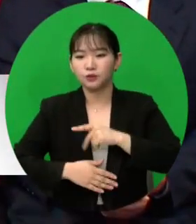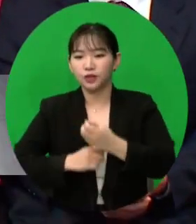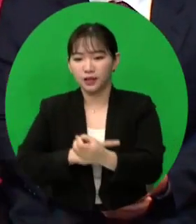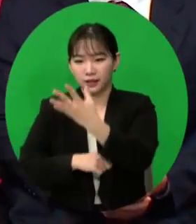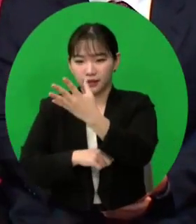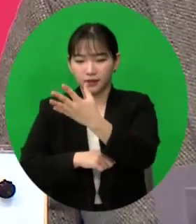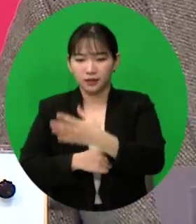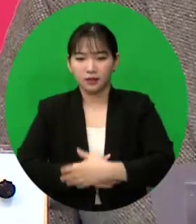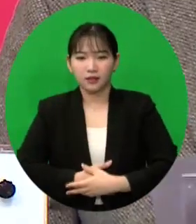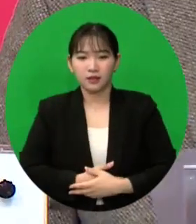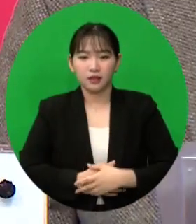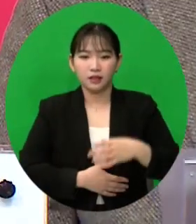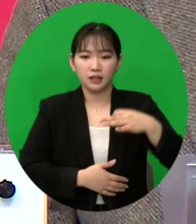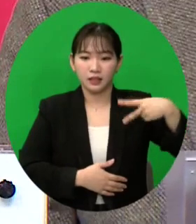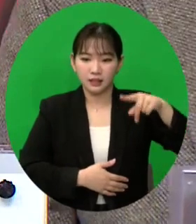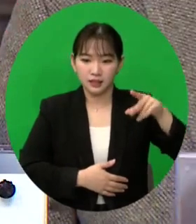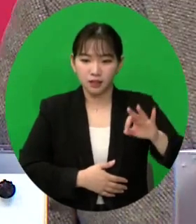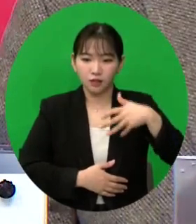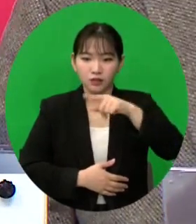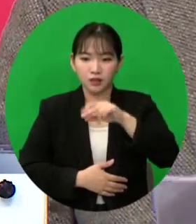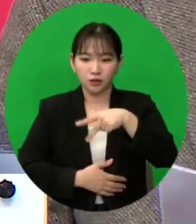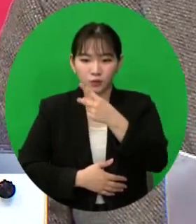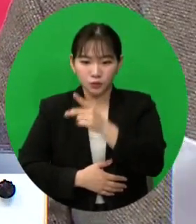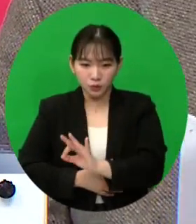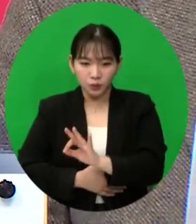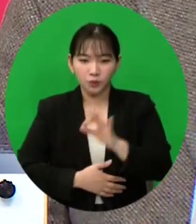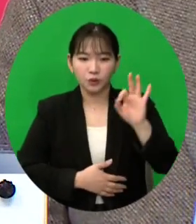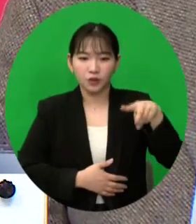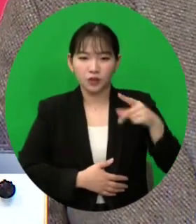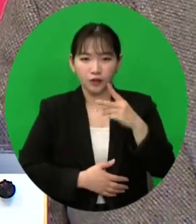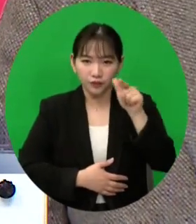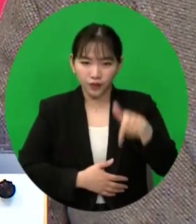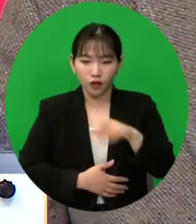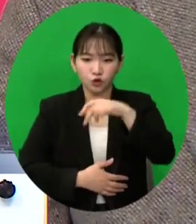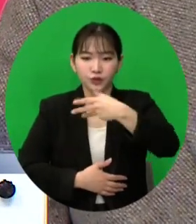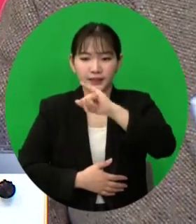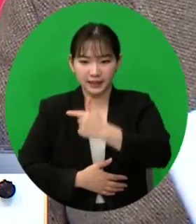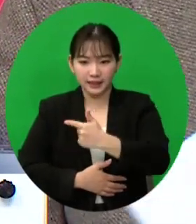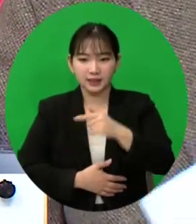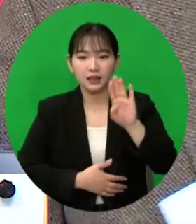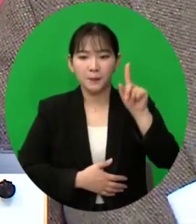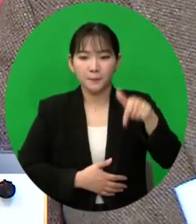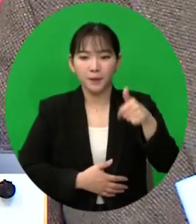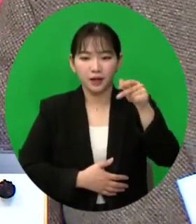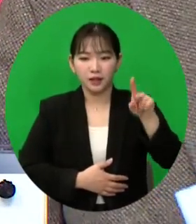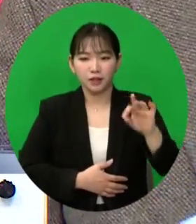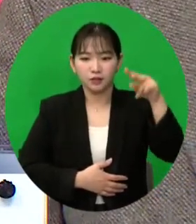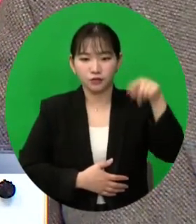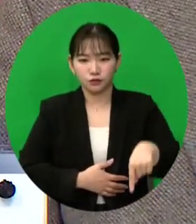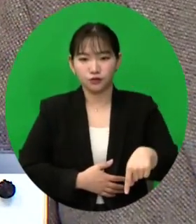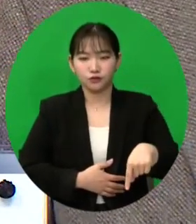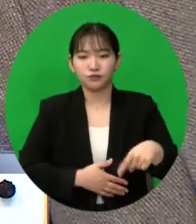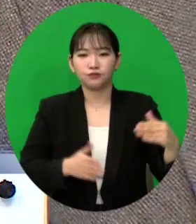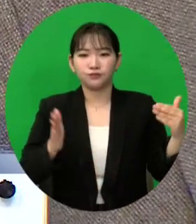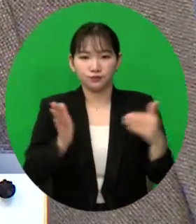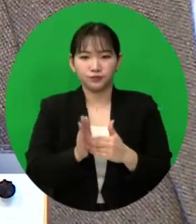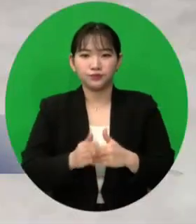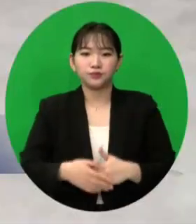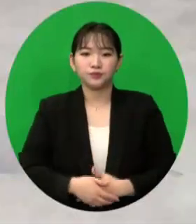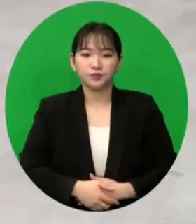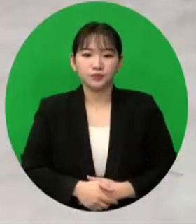패했습니다. 의성, 청송, 영덕, 울진, 박형수